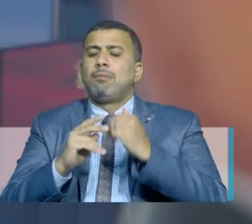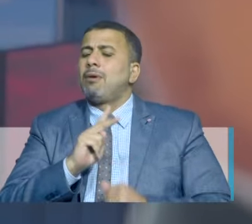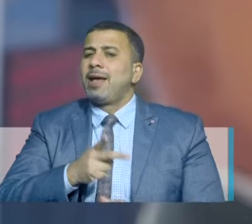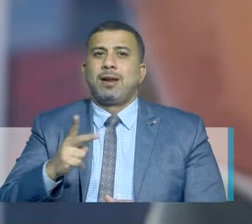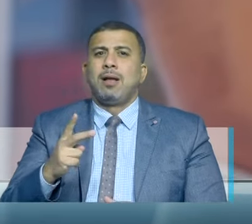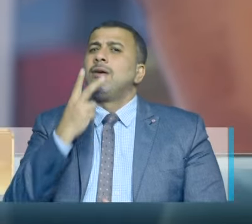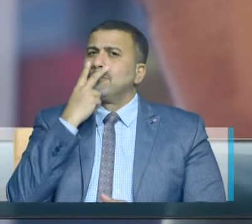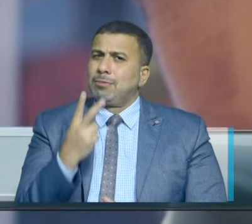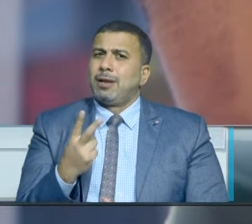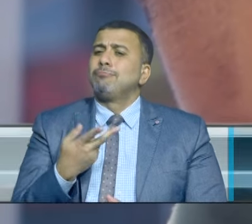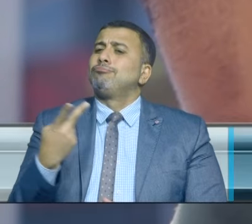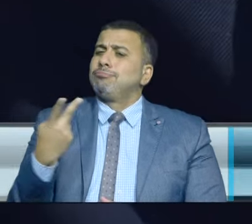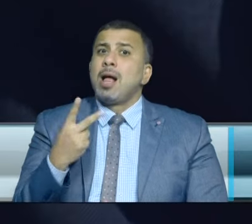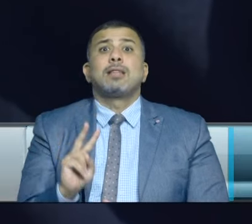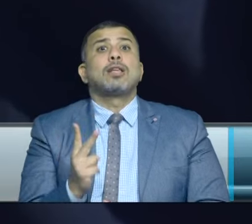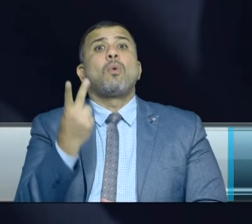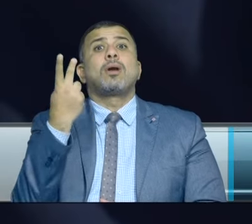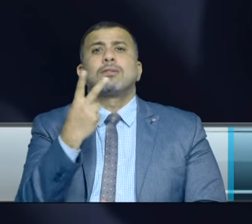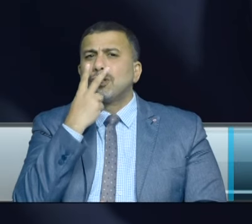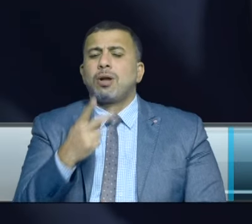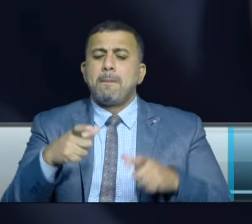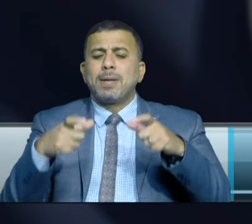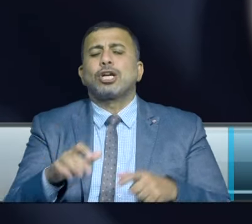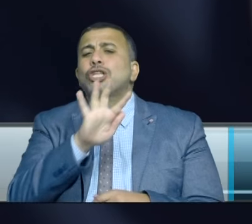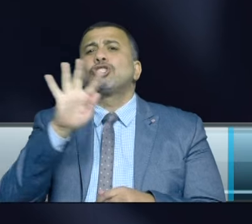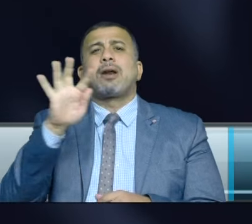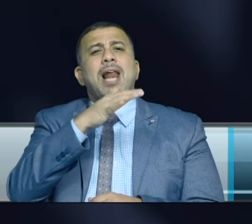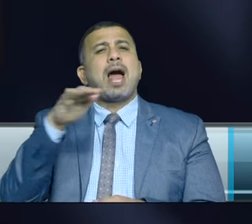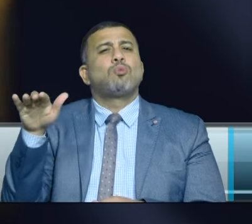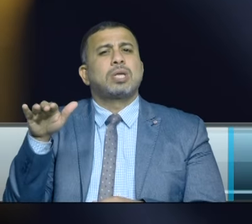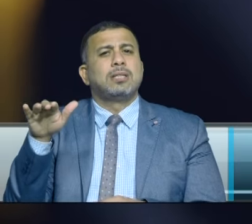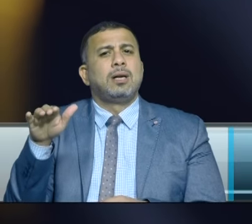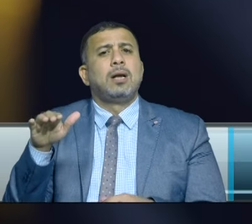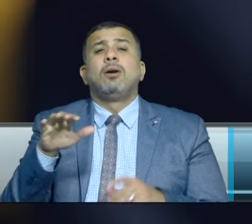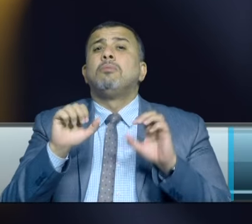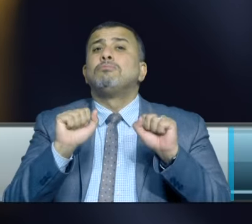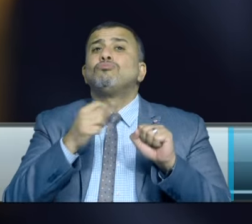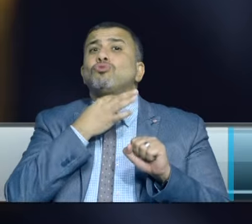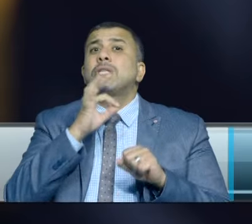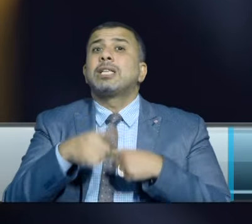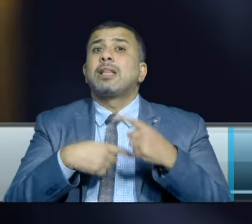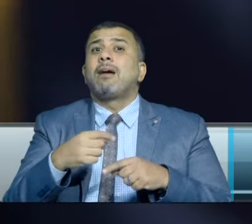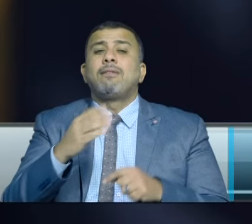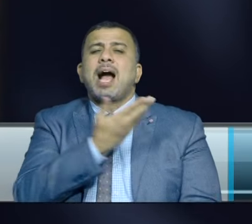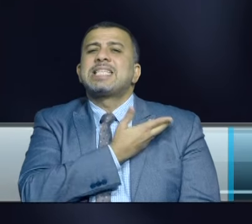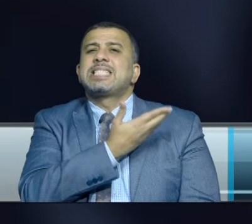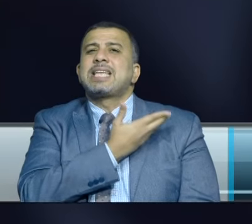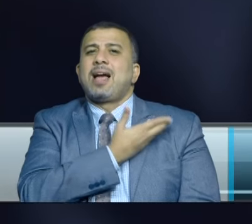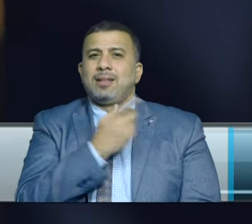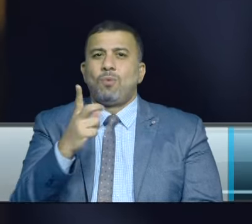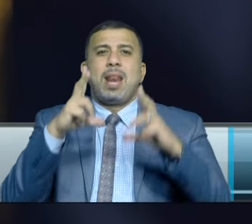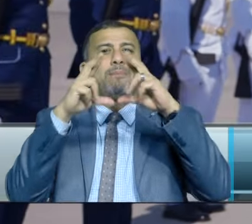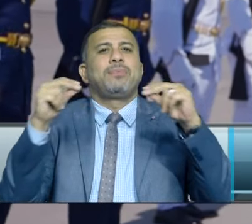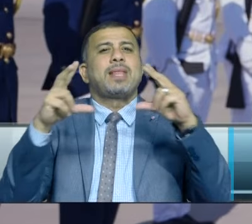وغيرها واستعرض الجانبان التطورات التي تشهدها منطقه الشرق الاوسط خاصه المستجدات في قطاع